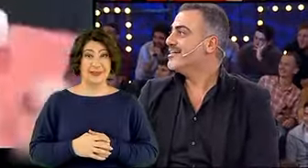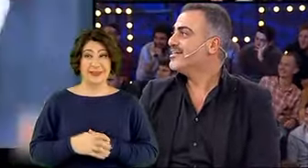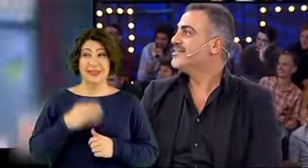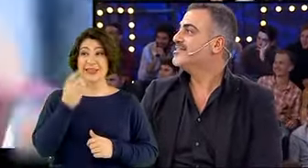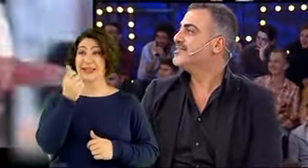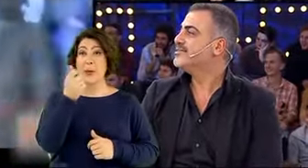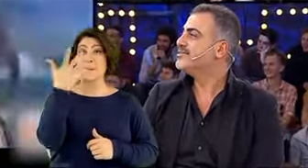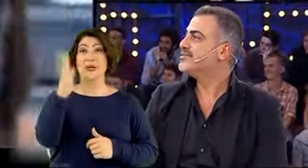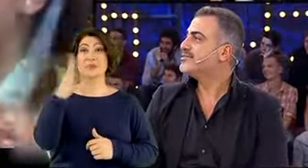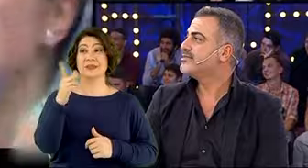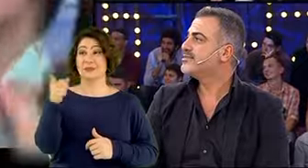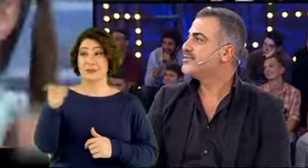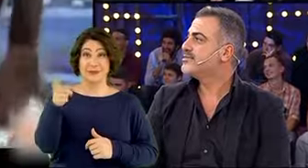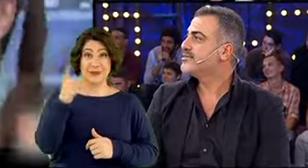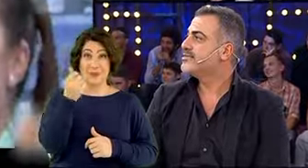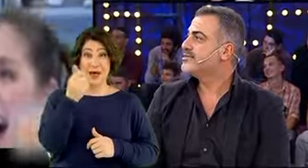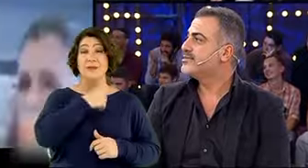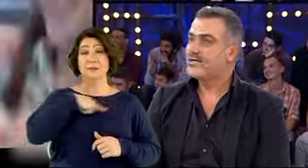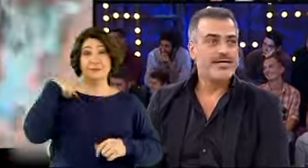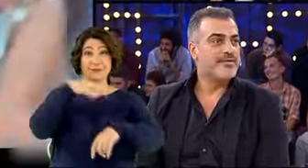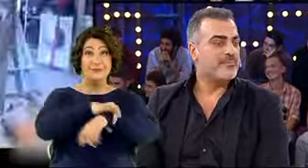Değeri 5 bin lira. Bunu da Ezgi'ye veriyoruz.